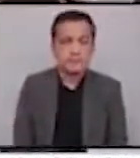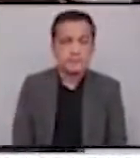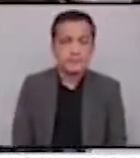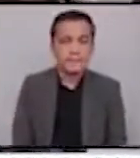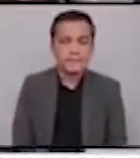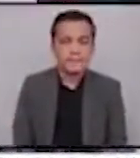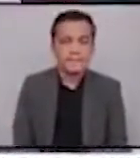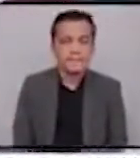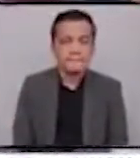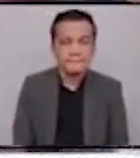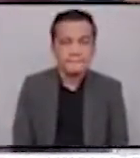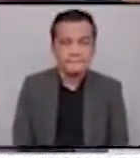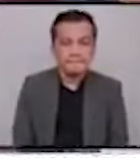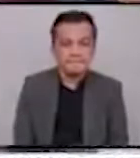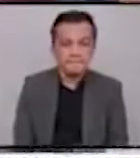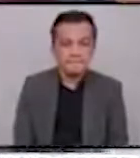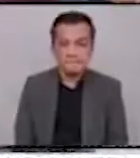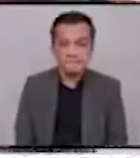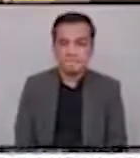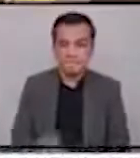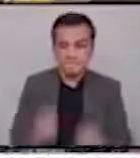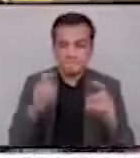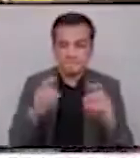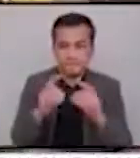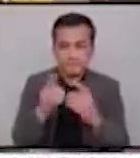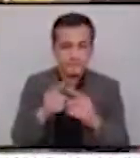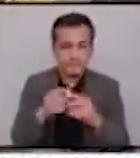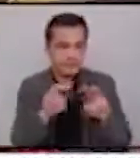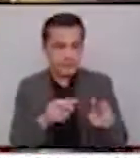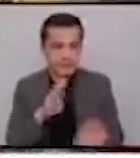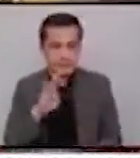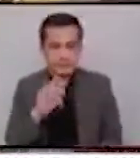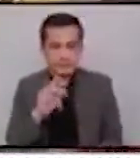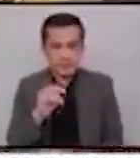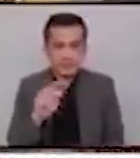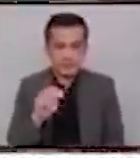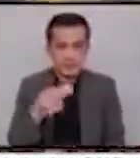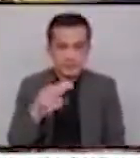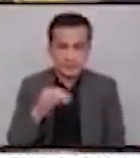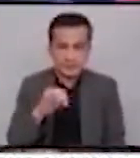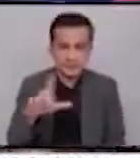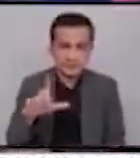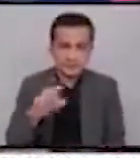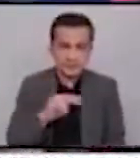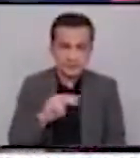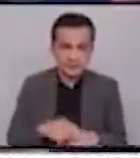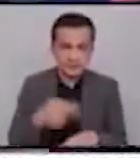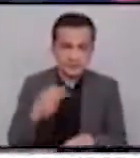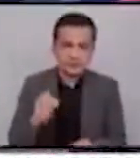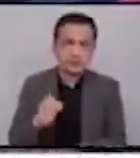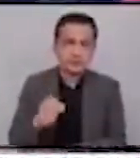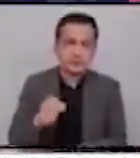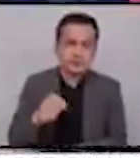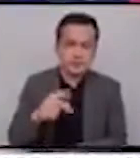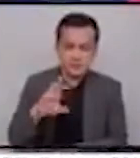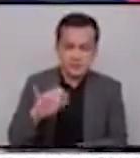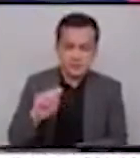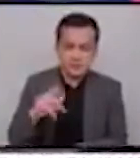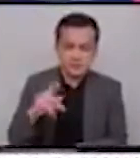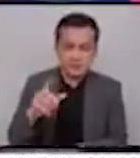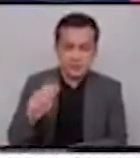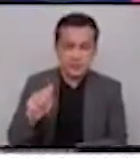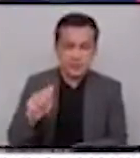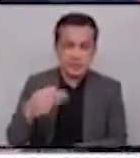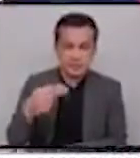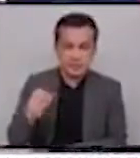Sinilip ng Education Department ang Batasan Hills National High School at Cecilia Muñoz Palma High School. Kabilang sila sa 10